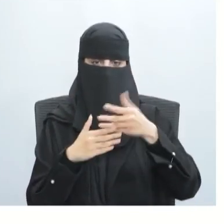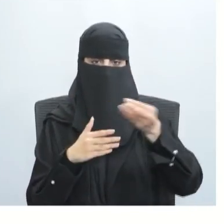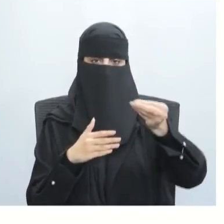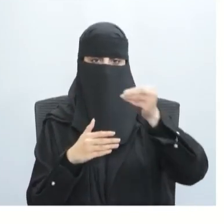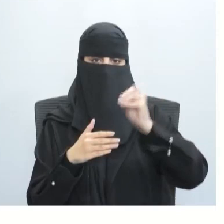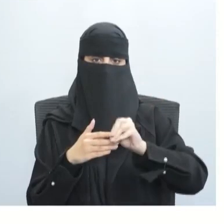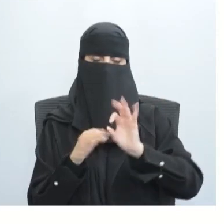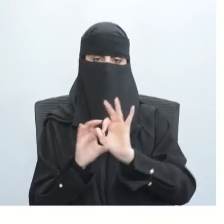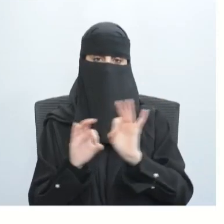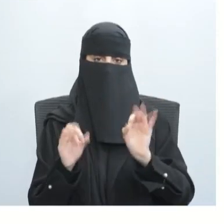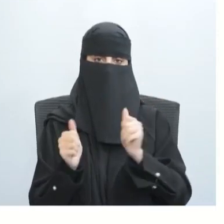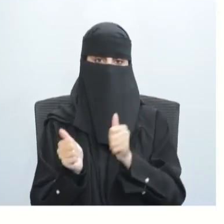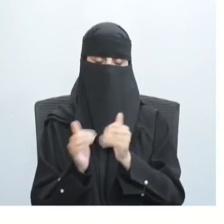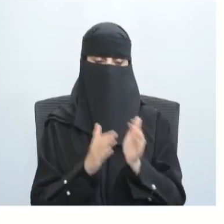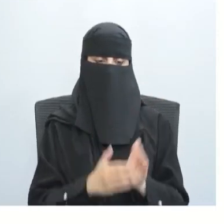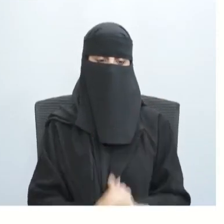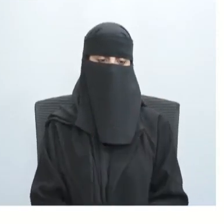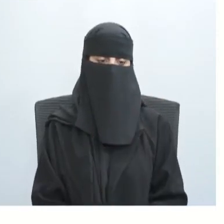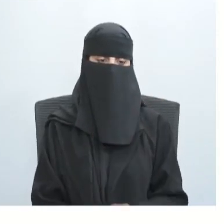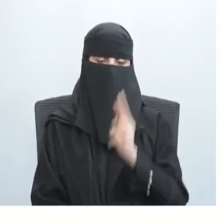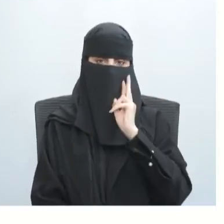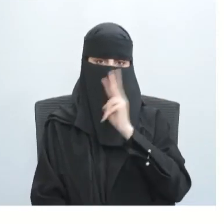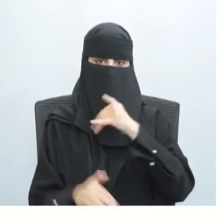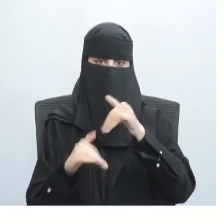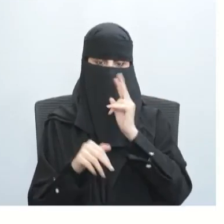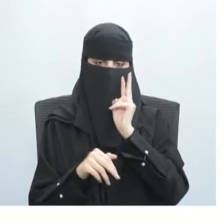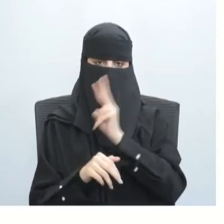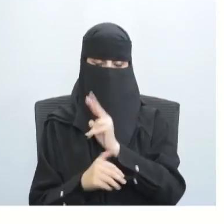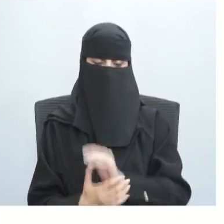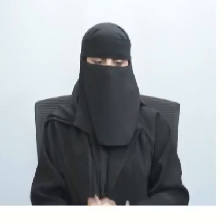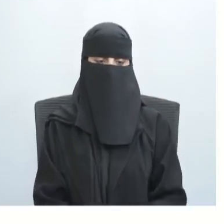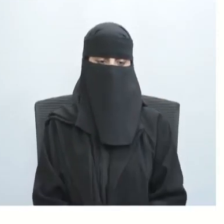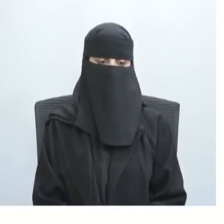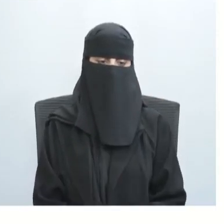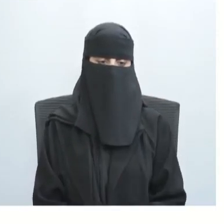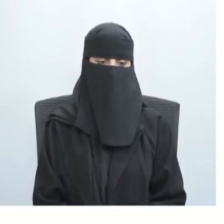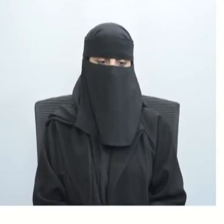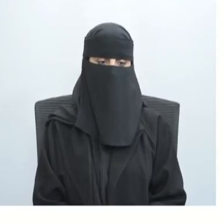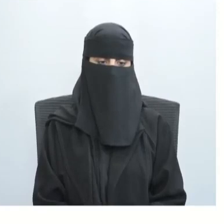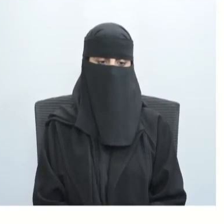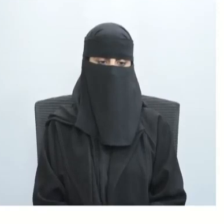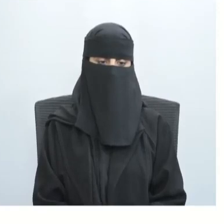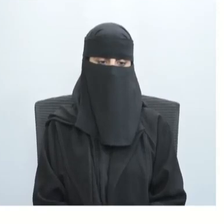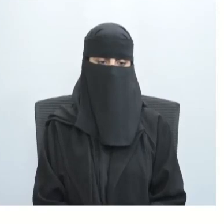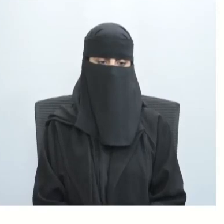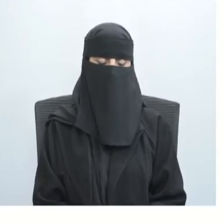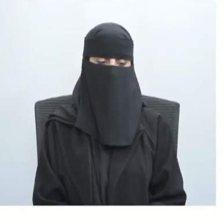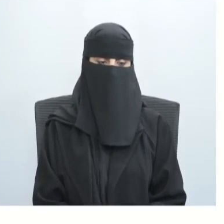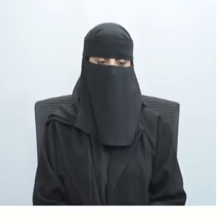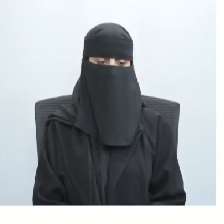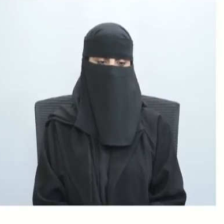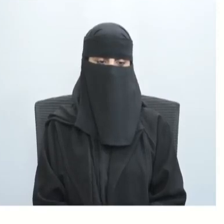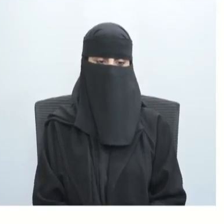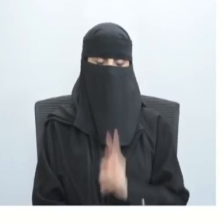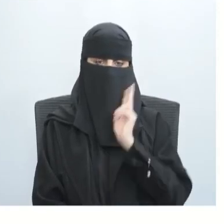على الملف او الصوره ومن ثم في شريط ادوات تحكم المخطط